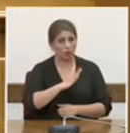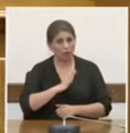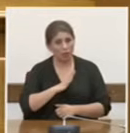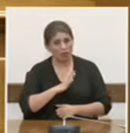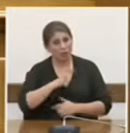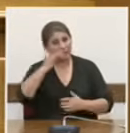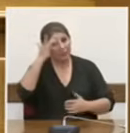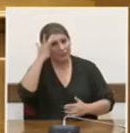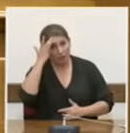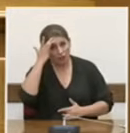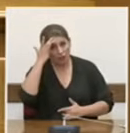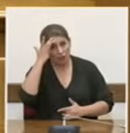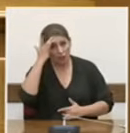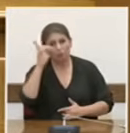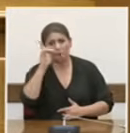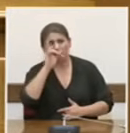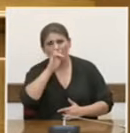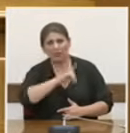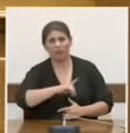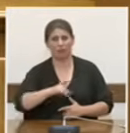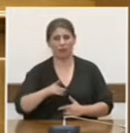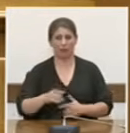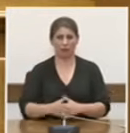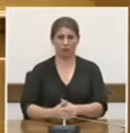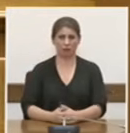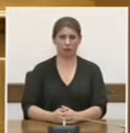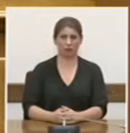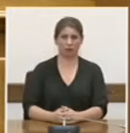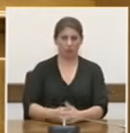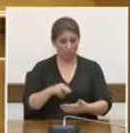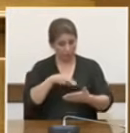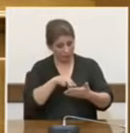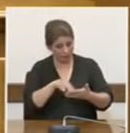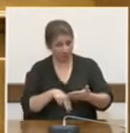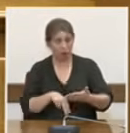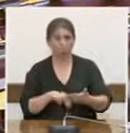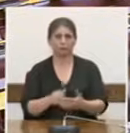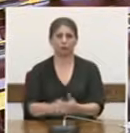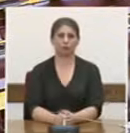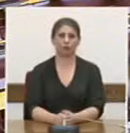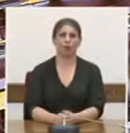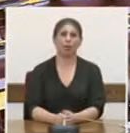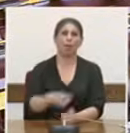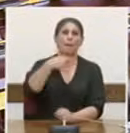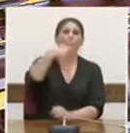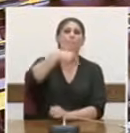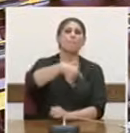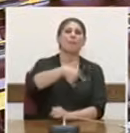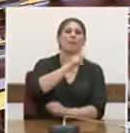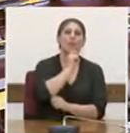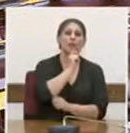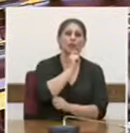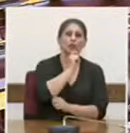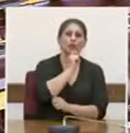συνειδητά ψεύδεται. Σας διαβάζω. Παπαχελάς, είναι στο στικάκι το